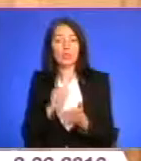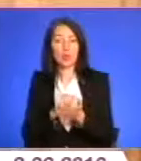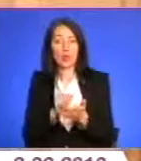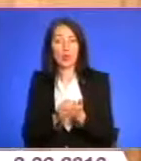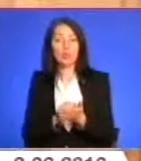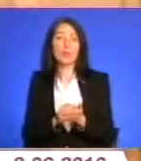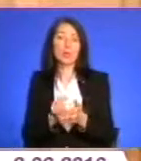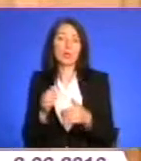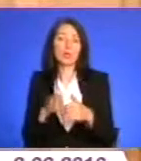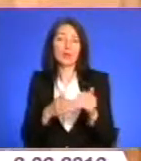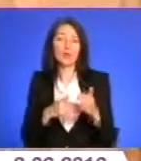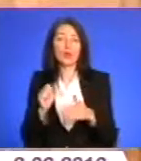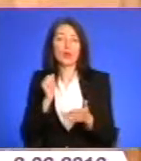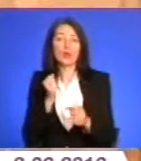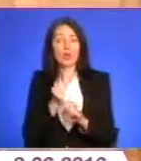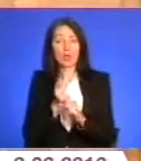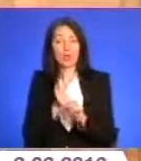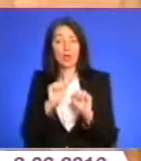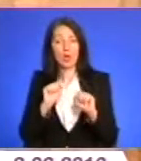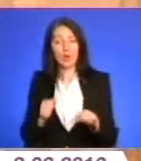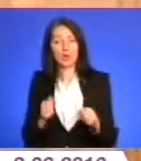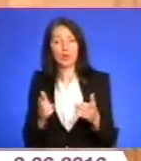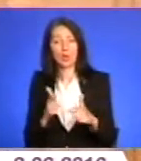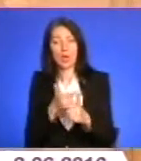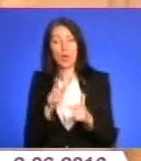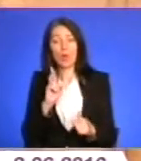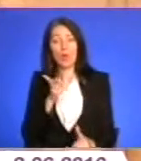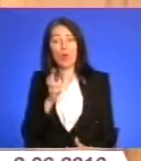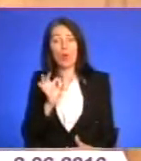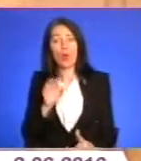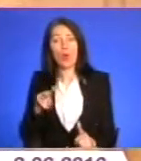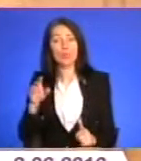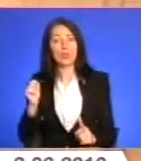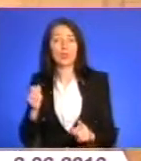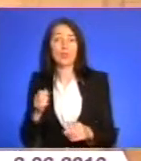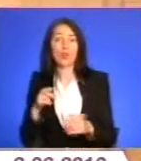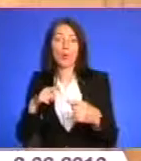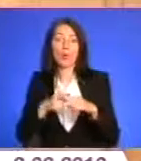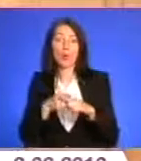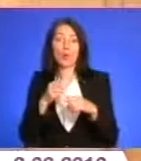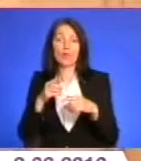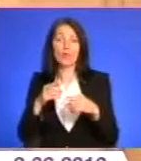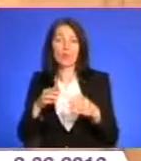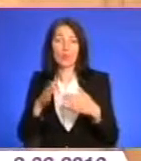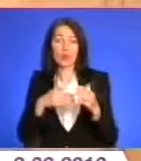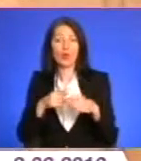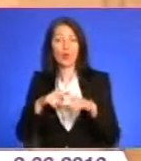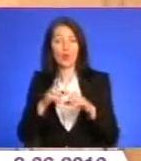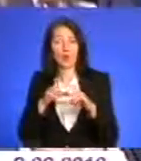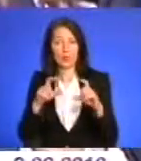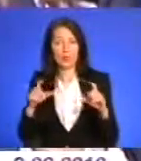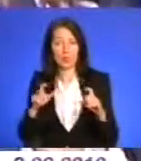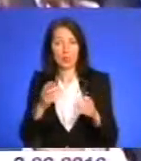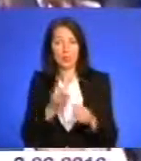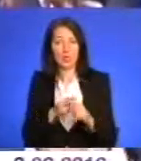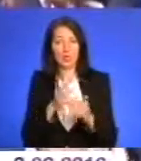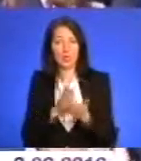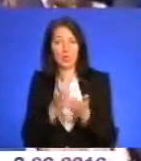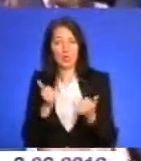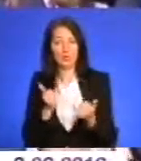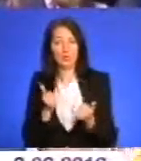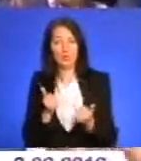кваліфікованого робітника, вони зможуть або в коледжах, або в закладах профтехосвіти, які є на сьогоднішній час. Водночас